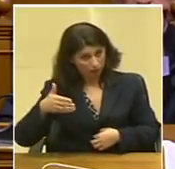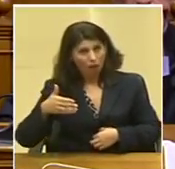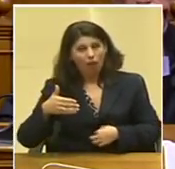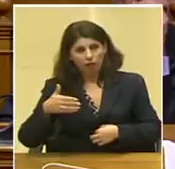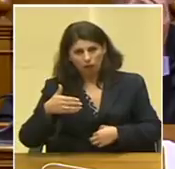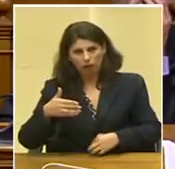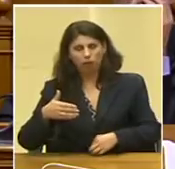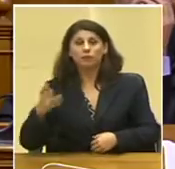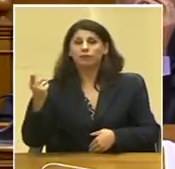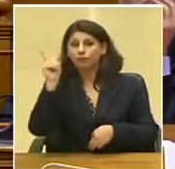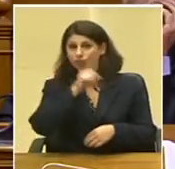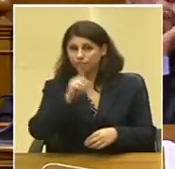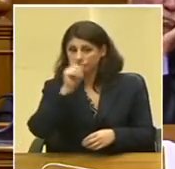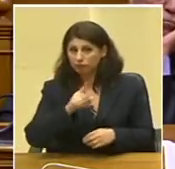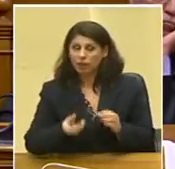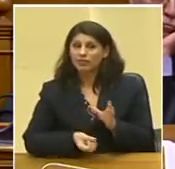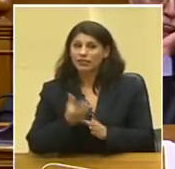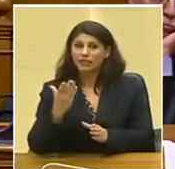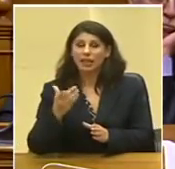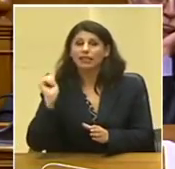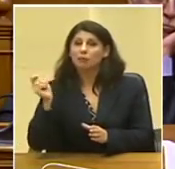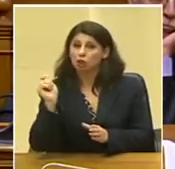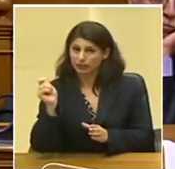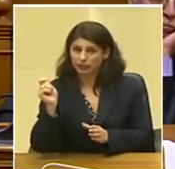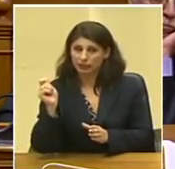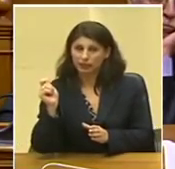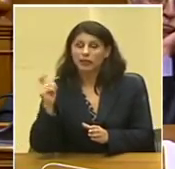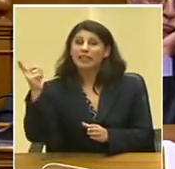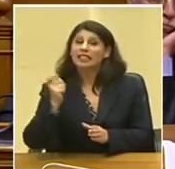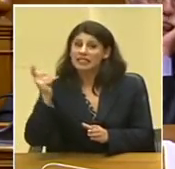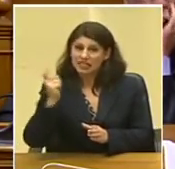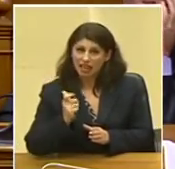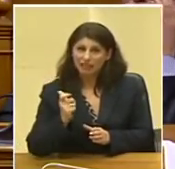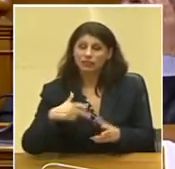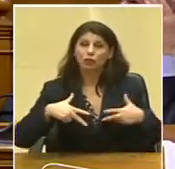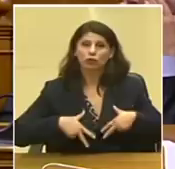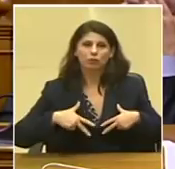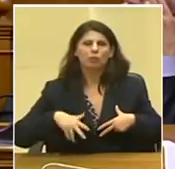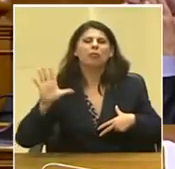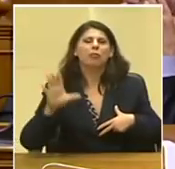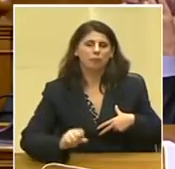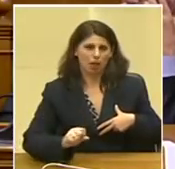τα fake news για την πολιτική, για τις συντάξεις, για τους υπουργούς δεν πιάνουν,